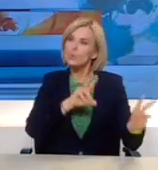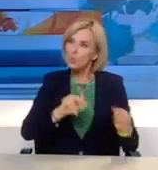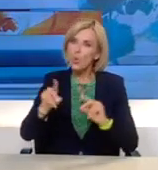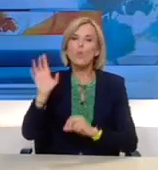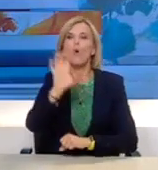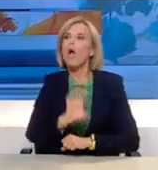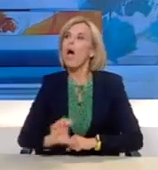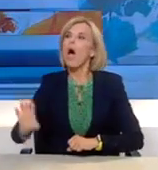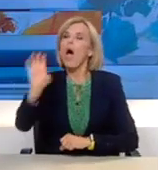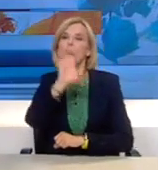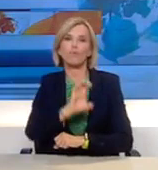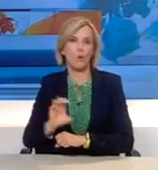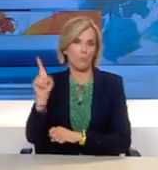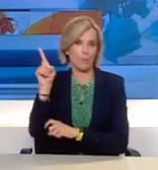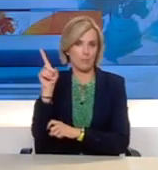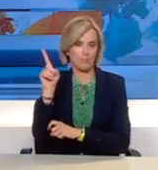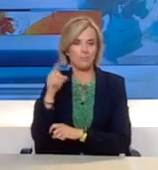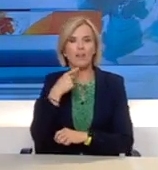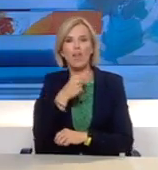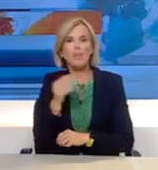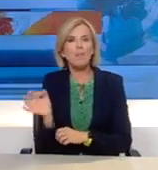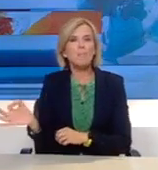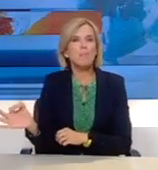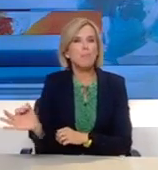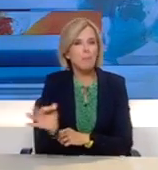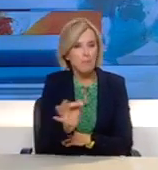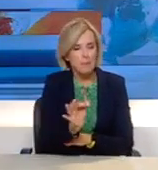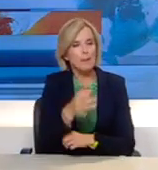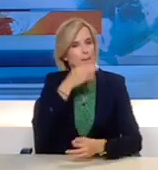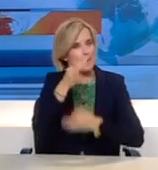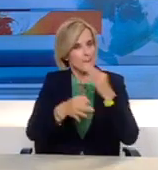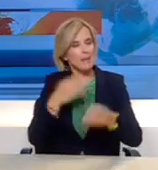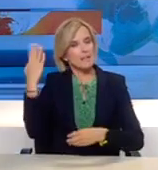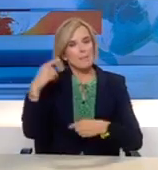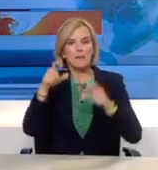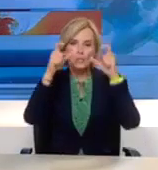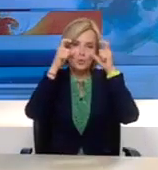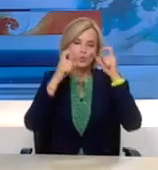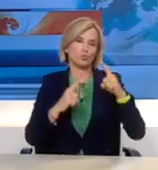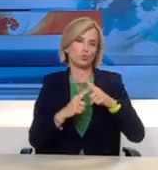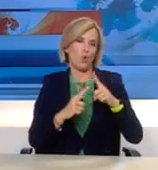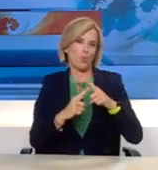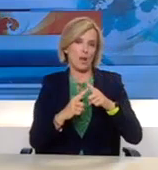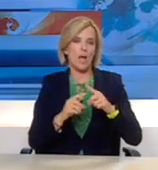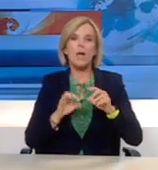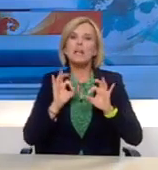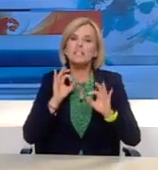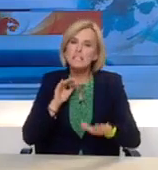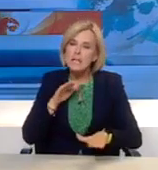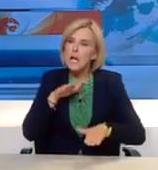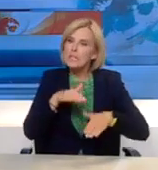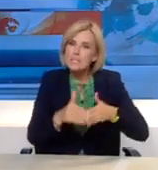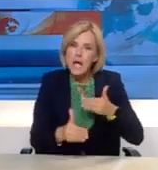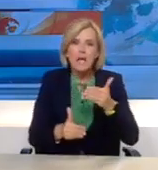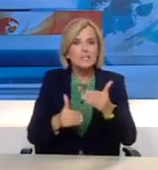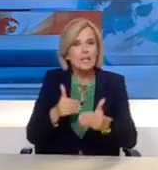χώρες. Για τα επιδημιολογικά δεδομένα έχει μιλήσει αναλυτικά τις προηγούμενες μέρες ο κύριος Τσιόδρας και αποφάσεις, όπως σε κάθε βήμα, λαμβάνονται ύστερα